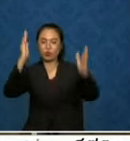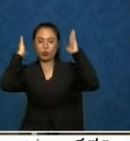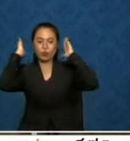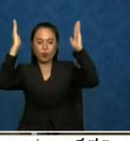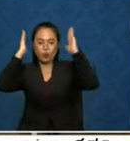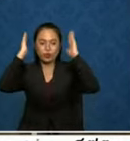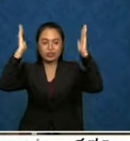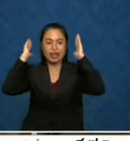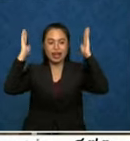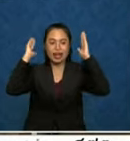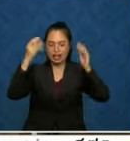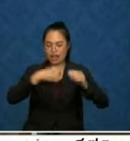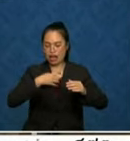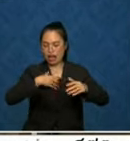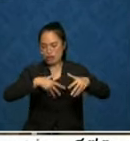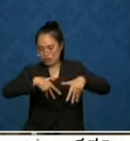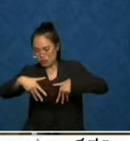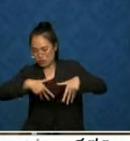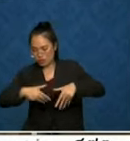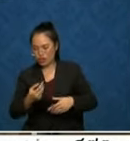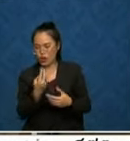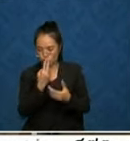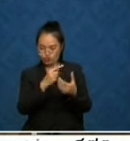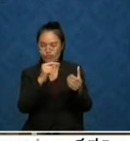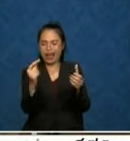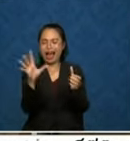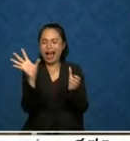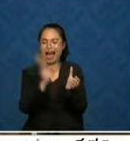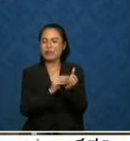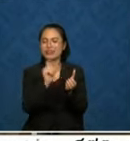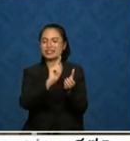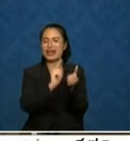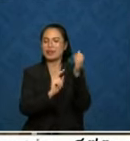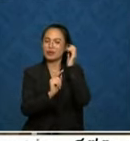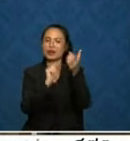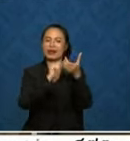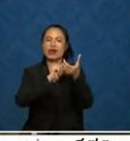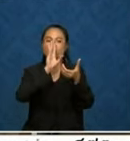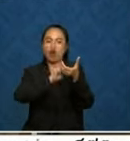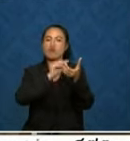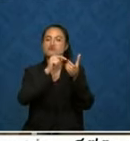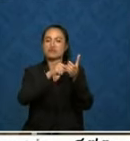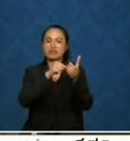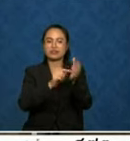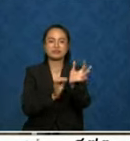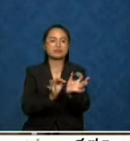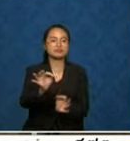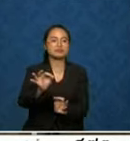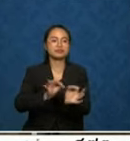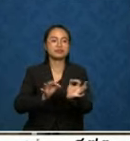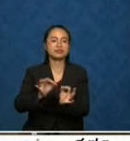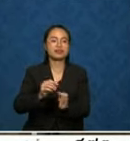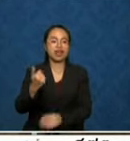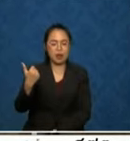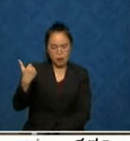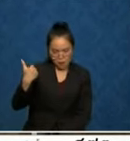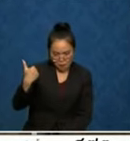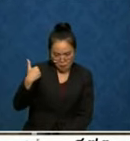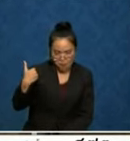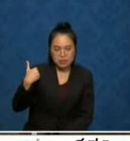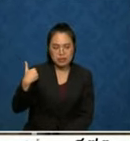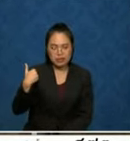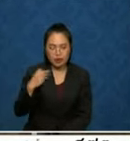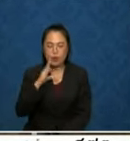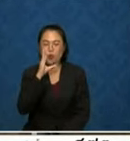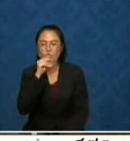จริงๆผมก็เอามาจากคำพูดอยู่ในโทรศัพท์นี่แหละครับท่านครับต้องเอามาชี้แจงให้พวกท่านทั้งหลายว่าเขาจะมีเสน่ห์ใน